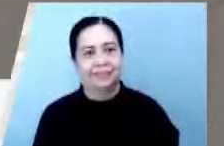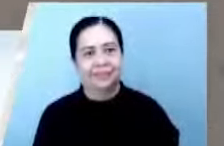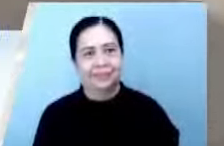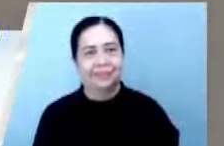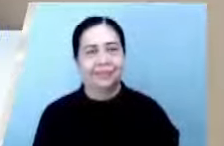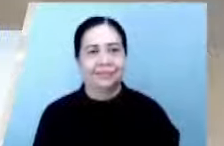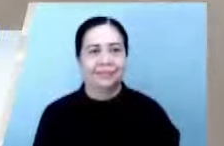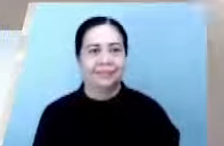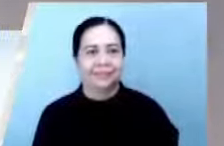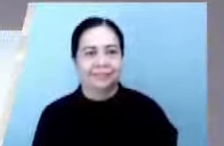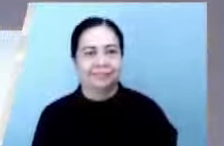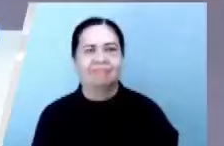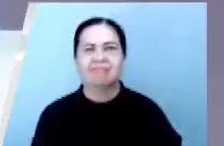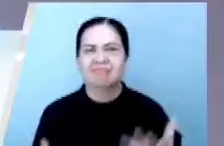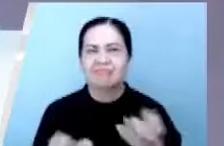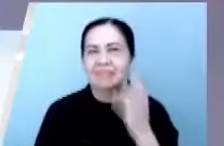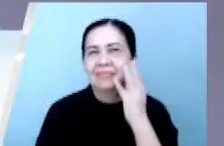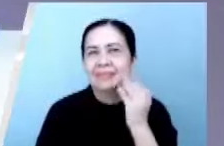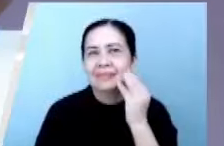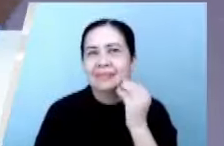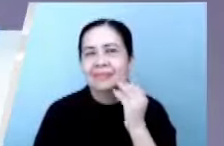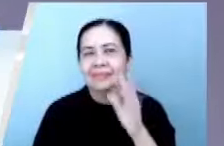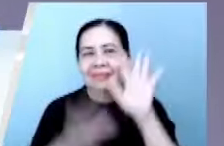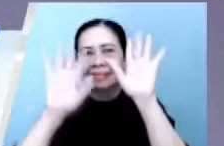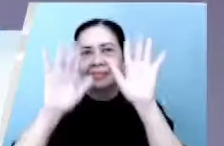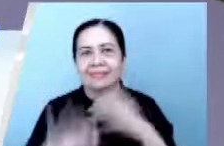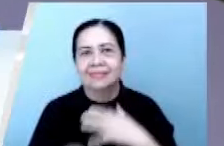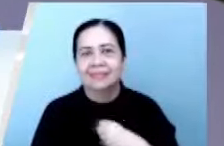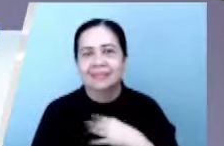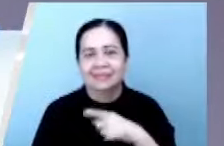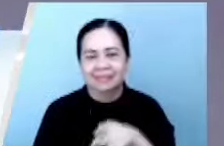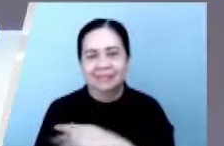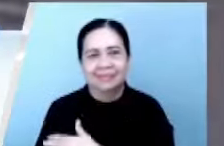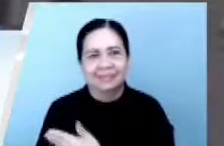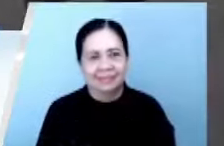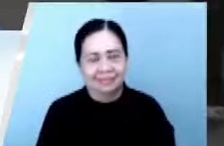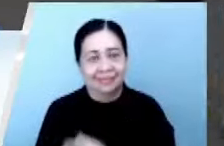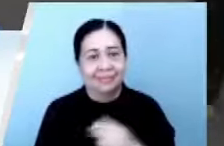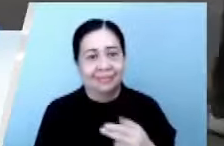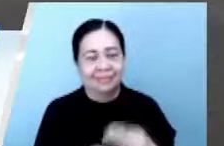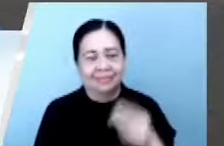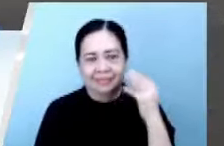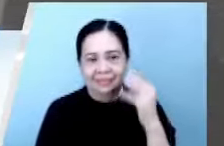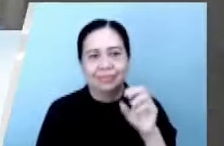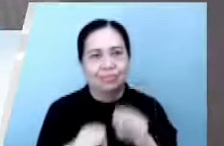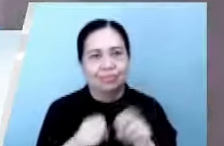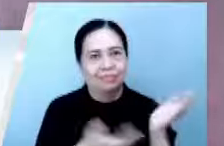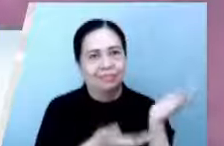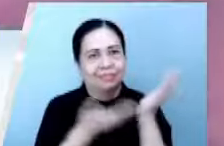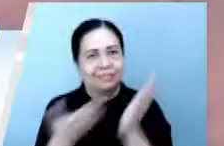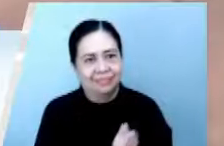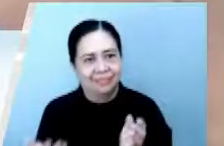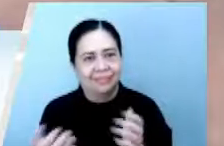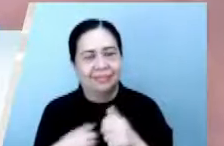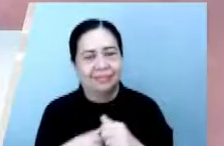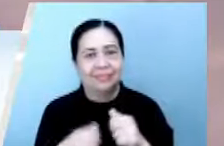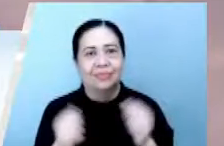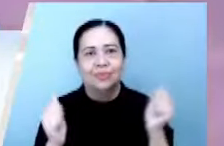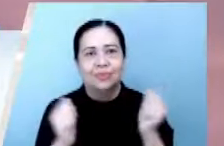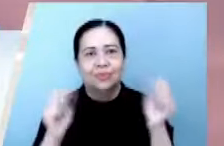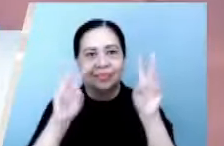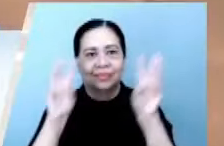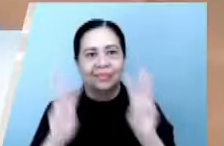Gusto raw maka-experience ng snow ang anak ni Mommy Cristel na si Monkey. Kaya dinala niya ang baget sa Winter Magic Park ng isang